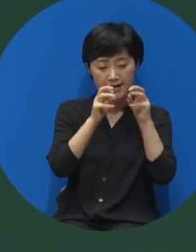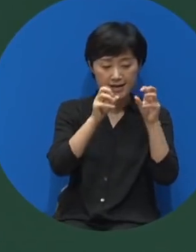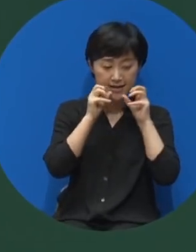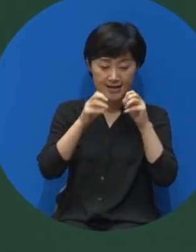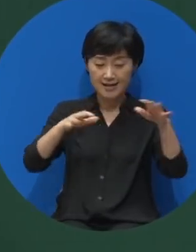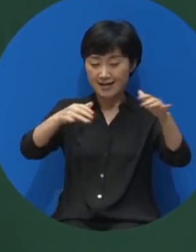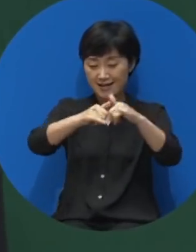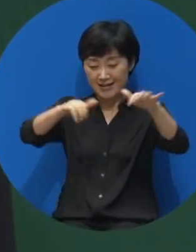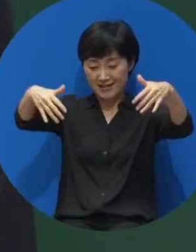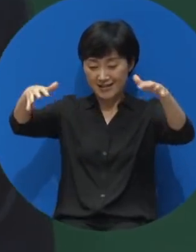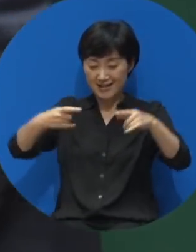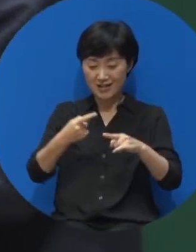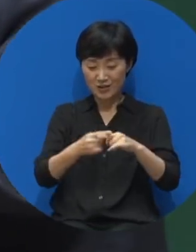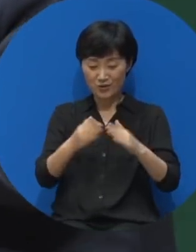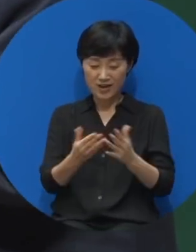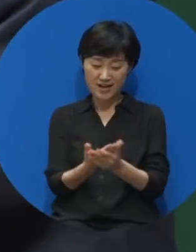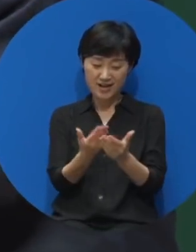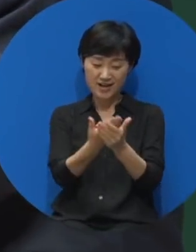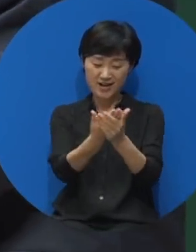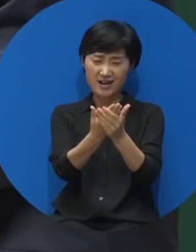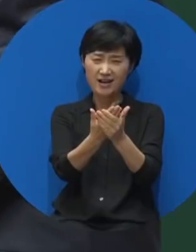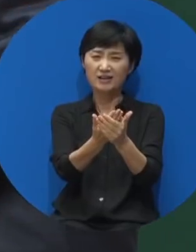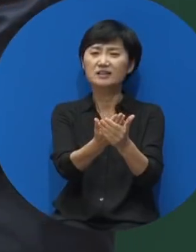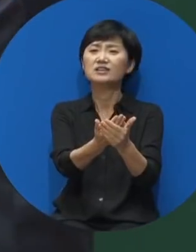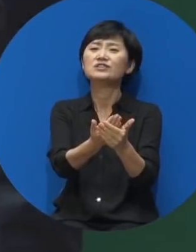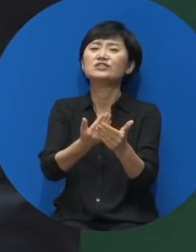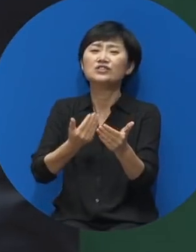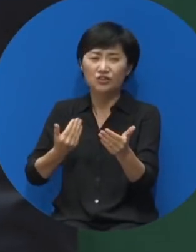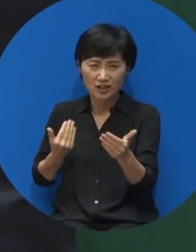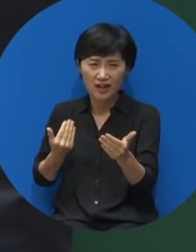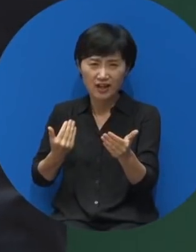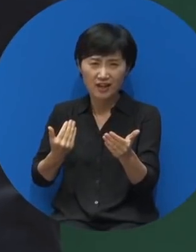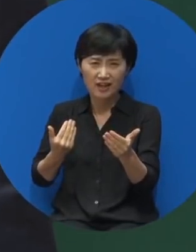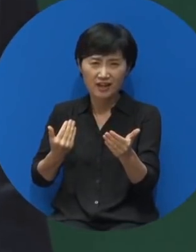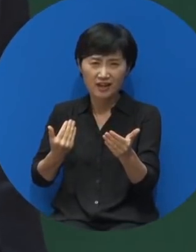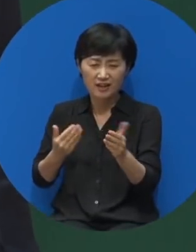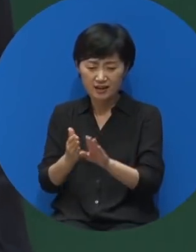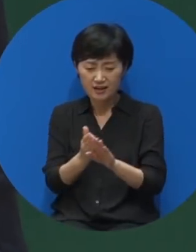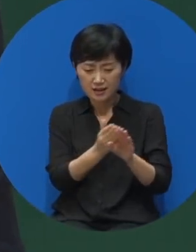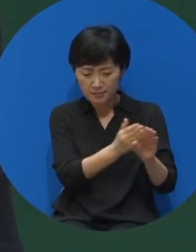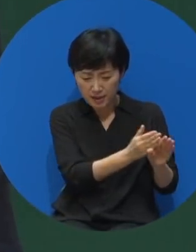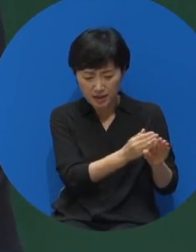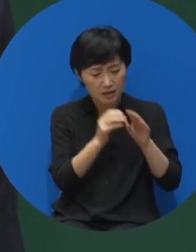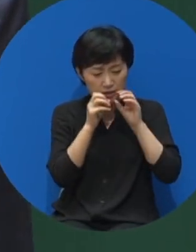되고 열매 드러난 것 이전에 눈에 안 보인 영적 재앙들을 쫙 막는 게 전도예요.